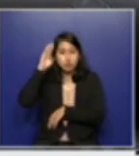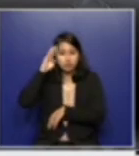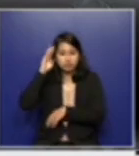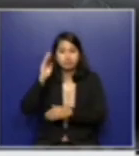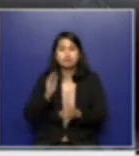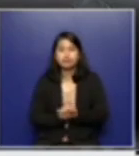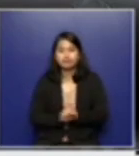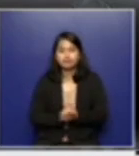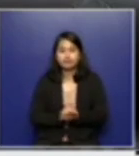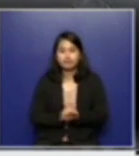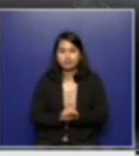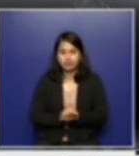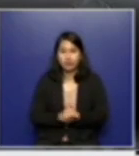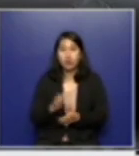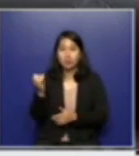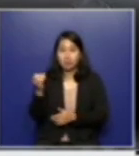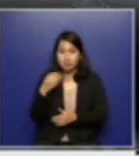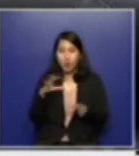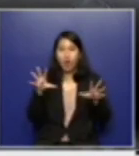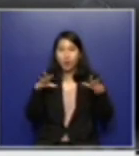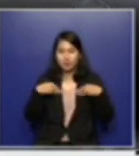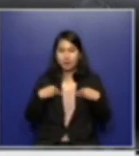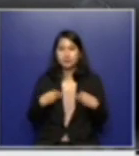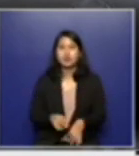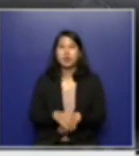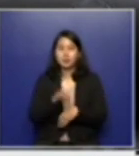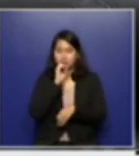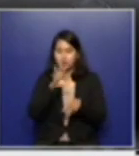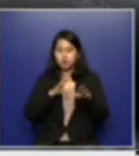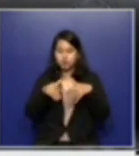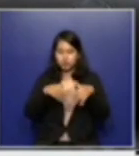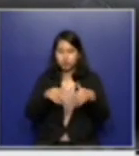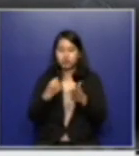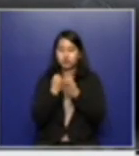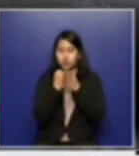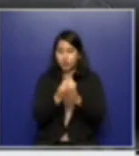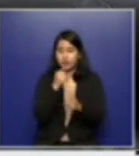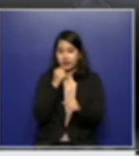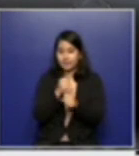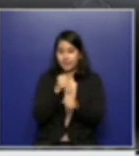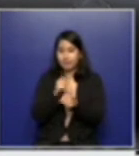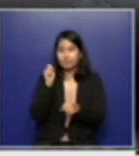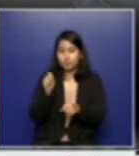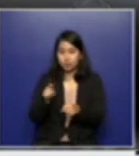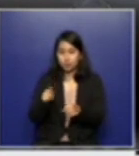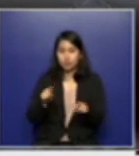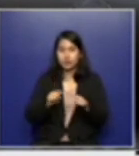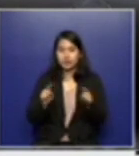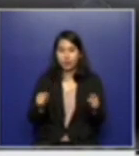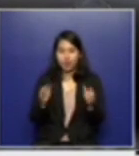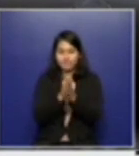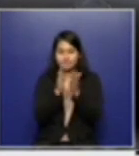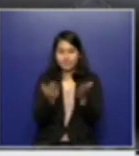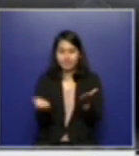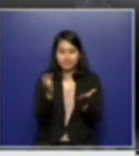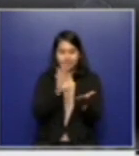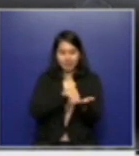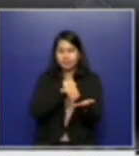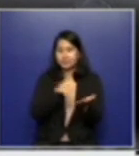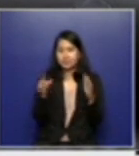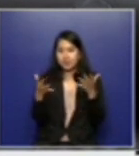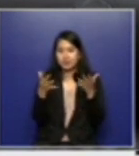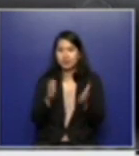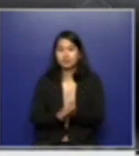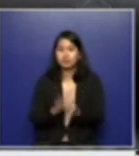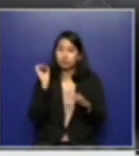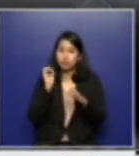าได้รับปากกับพี่น้องประชาชนว่าจะรีบเร่งดำเนินการให้แต่ถึงป่านนี้ในเล่มยังไม่มีนะครับขาด